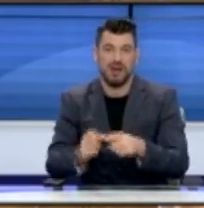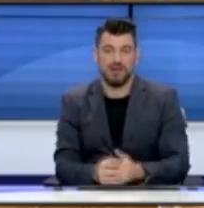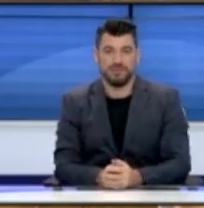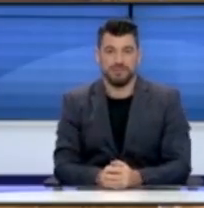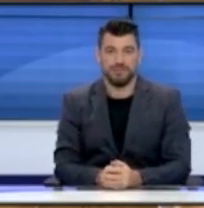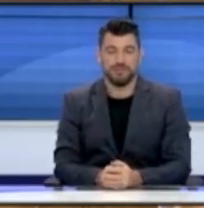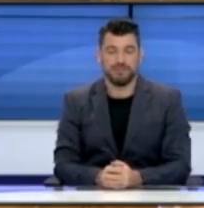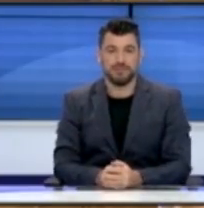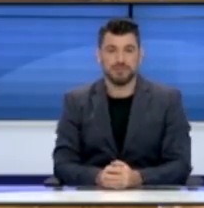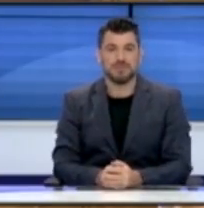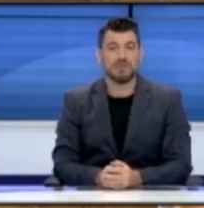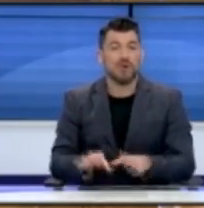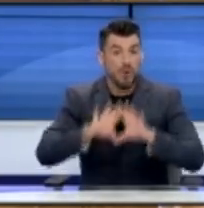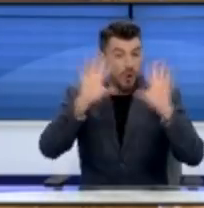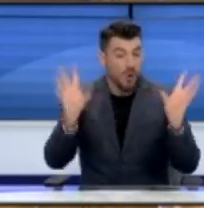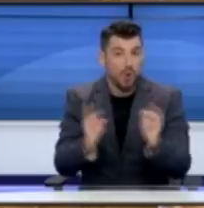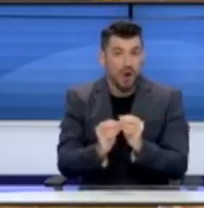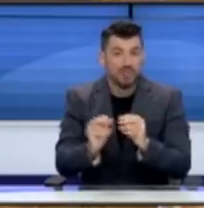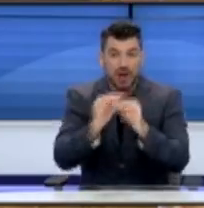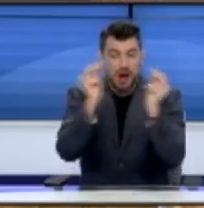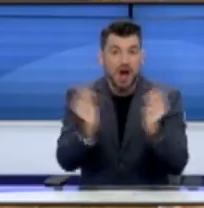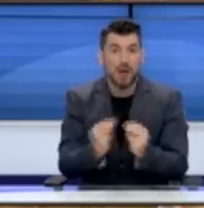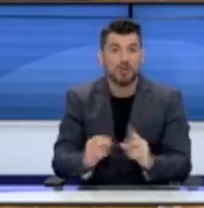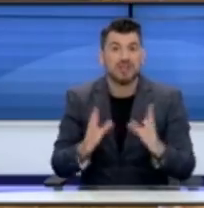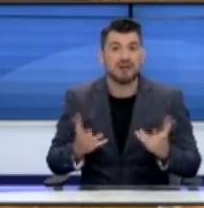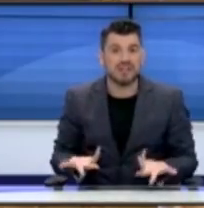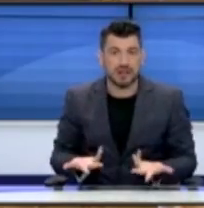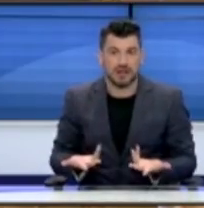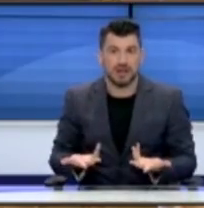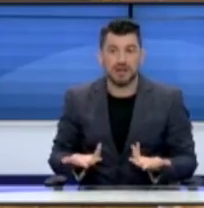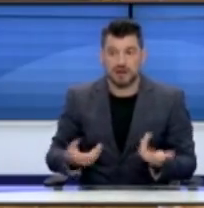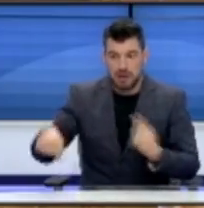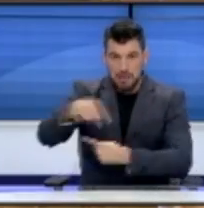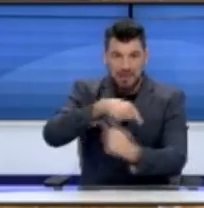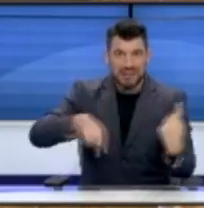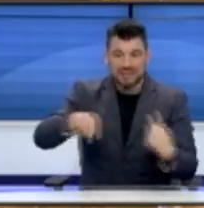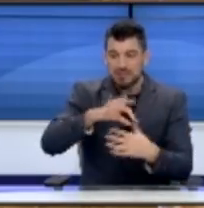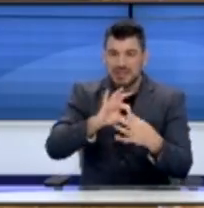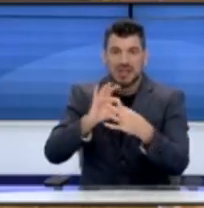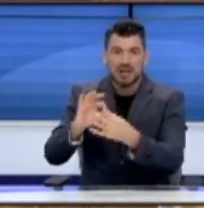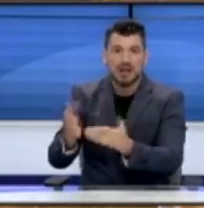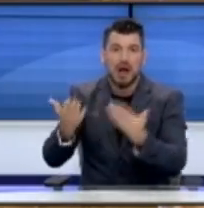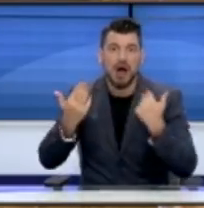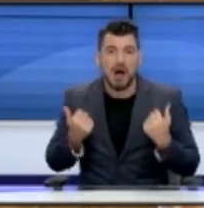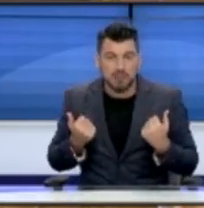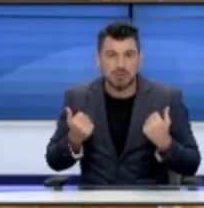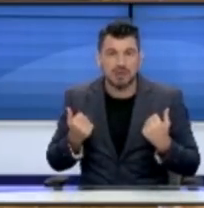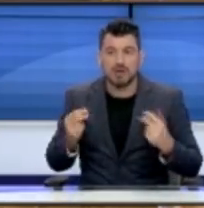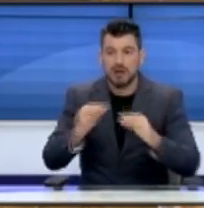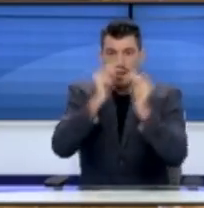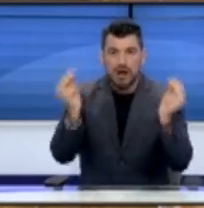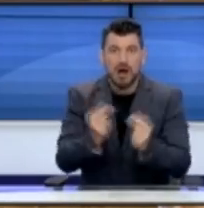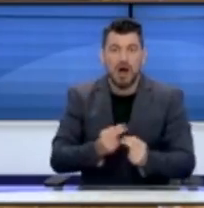αυτό όχι μόνο δεν οδήγησε σε ενότητα μέσων και δράσεων, αλλά είχε και ως αποτέλεσμα την